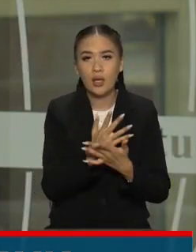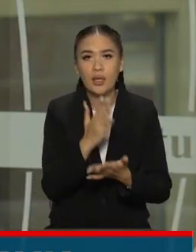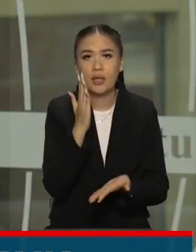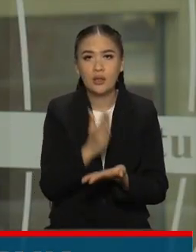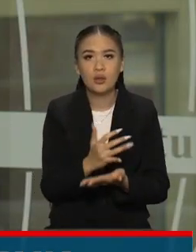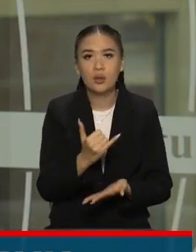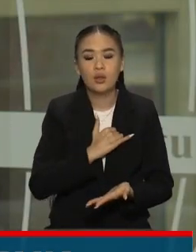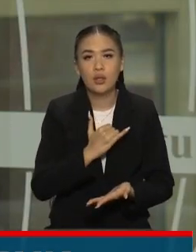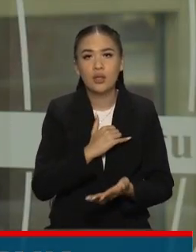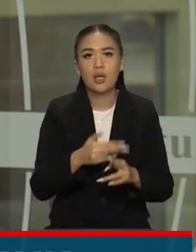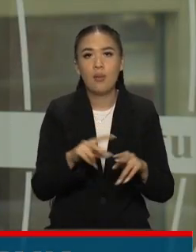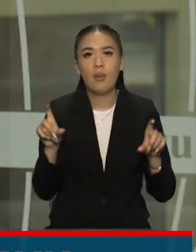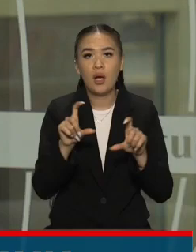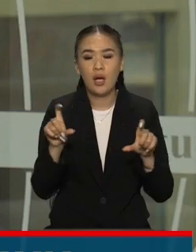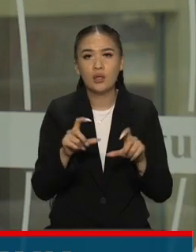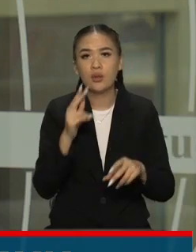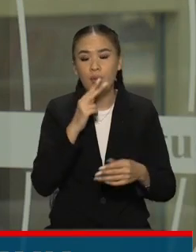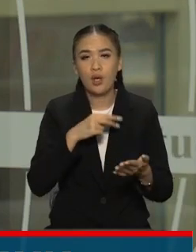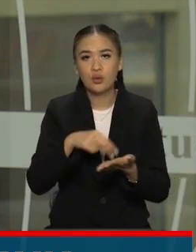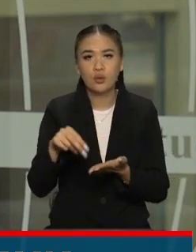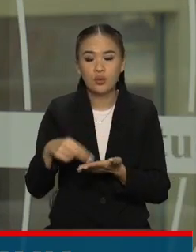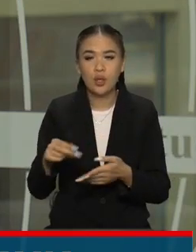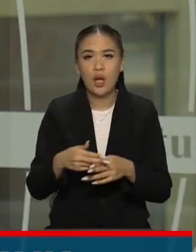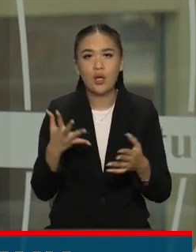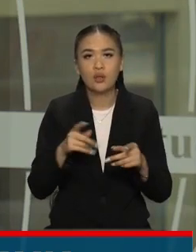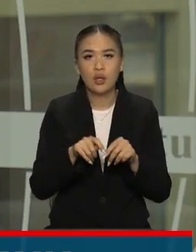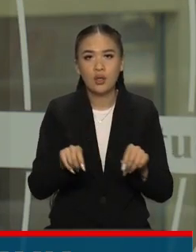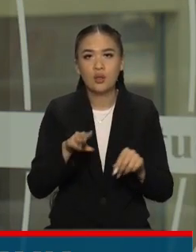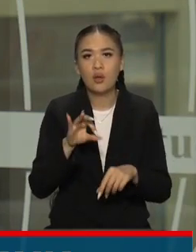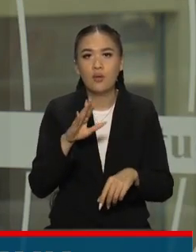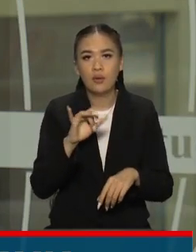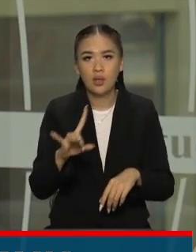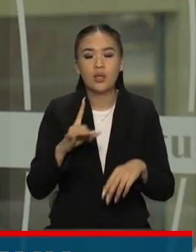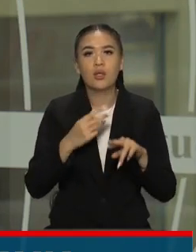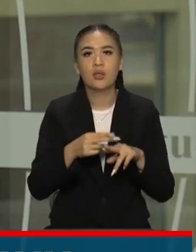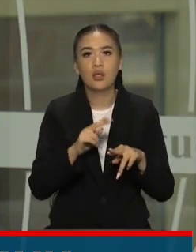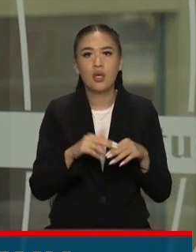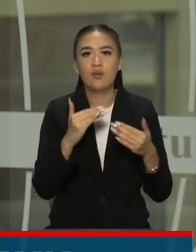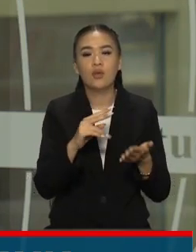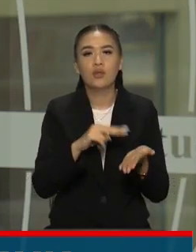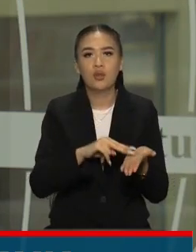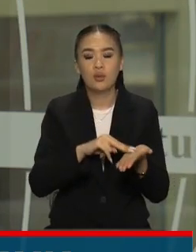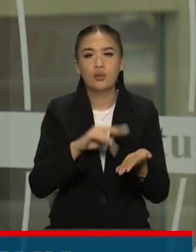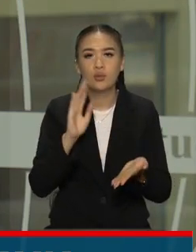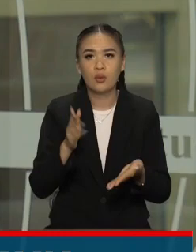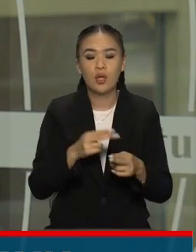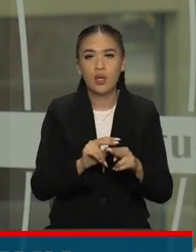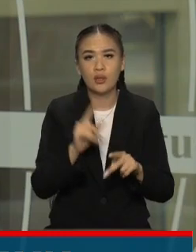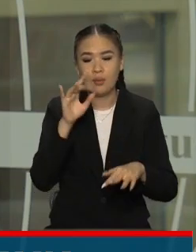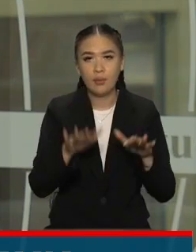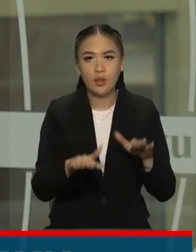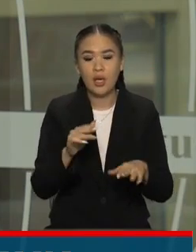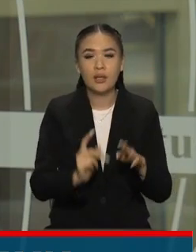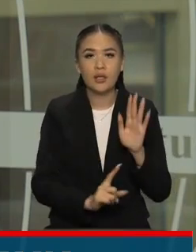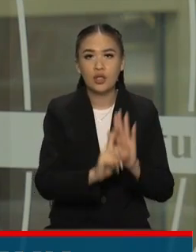на прилавках, магазинах продукты питания, которые производятся сельхозтоваропроизводителями, его стоимость образуется от определенных вещей. То есть это начиная